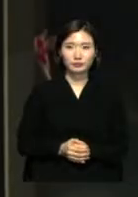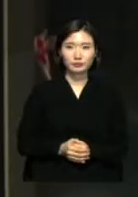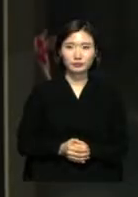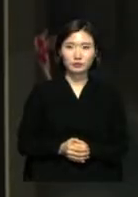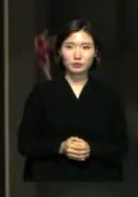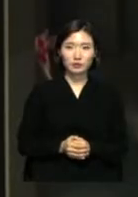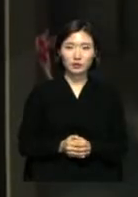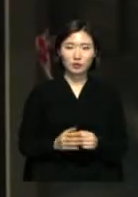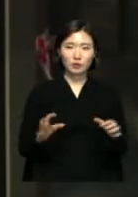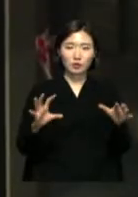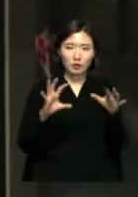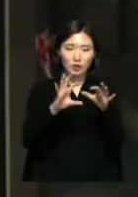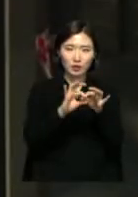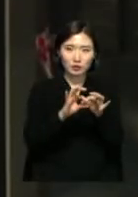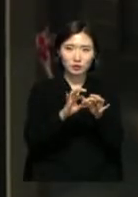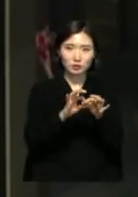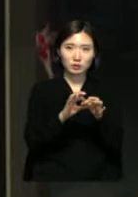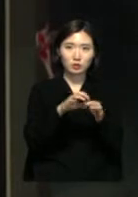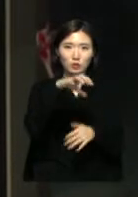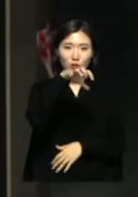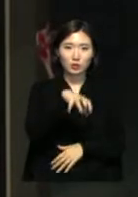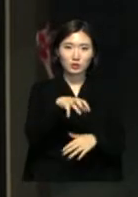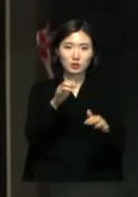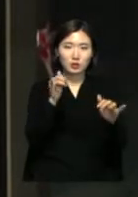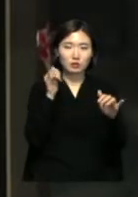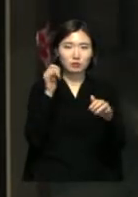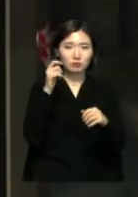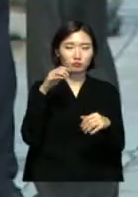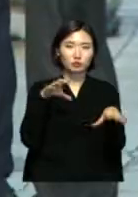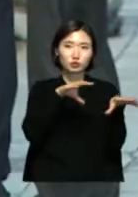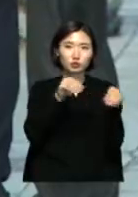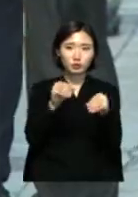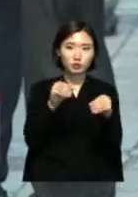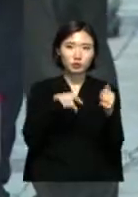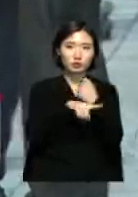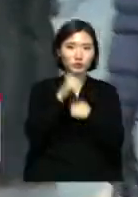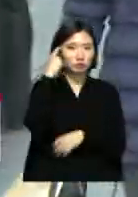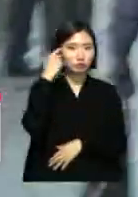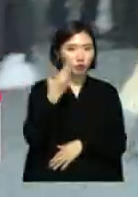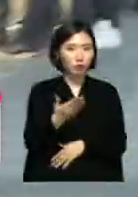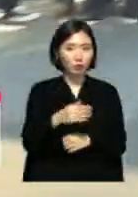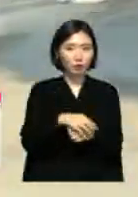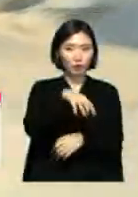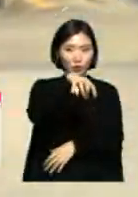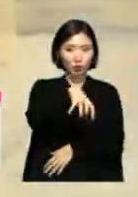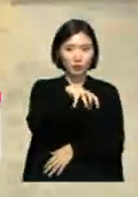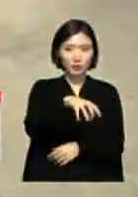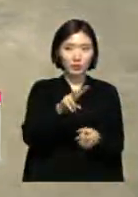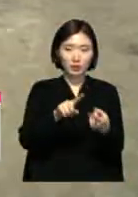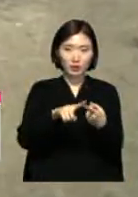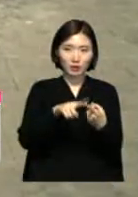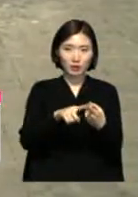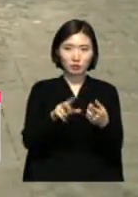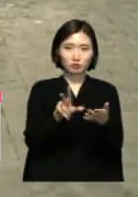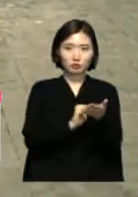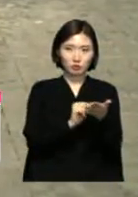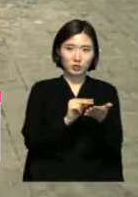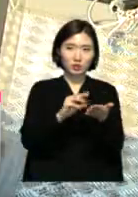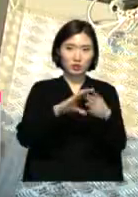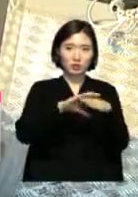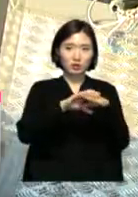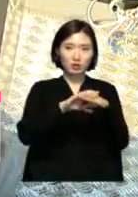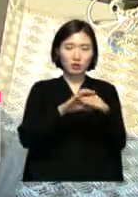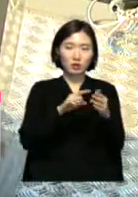관할 자치구에 흡연 부스 이용이 중단된 이유를 문의했습니다. 그 약간 위치상 좀 민원상이